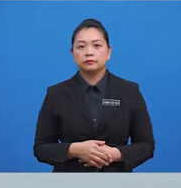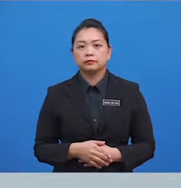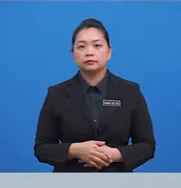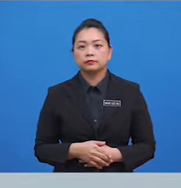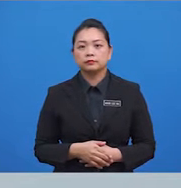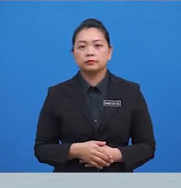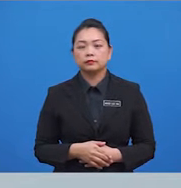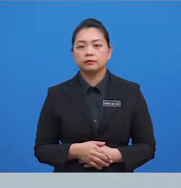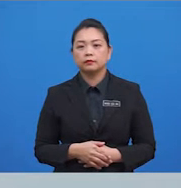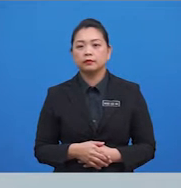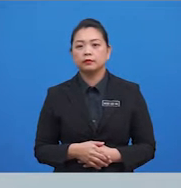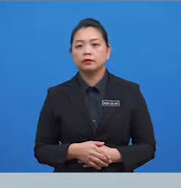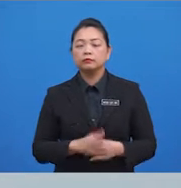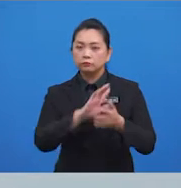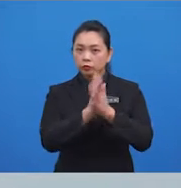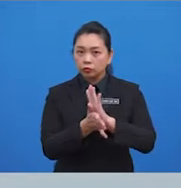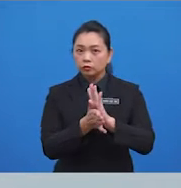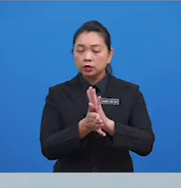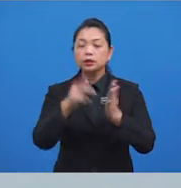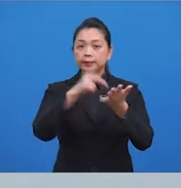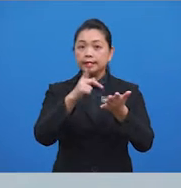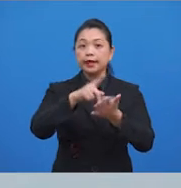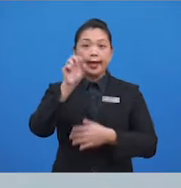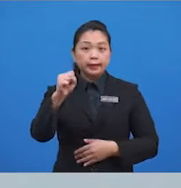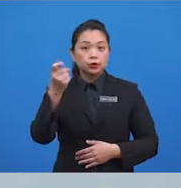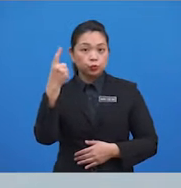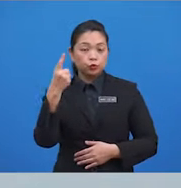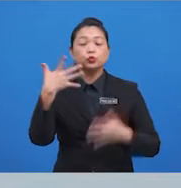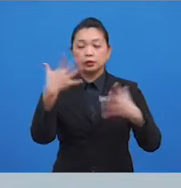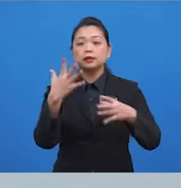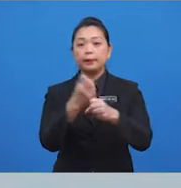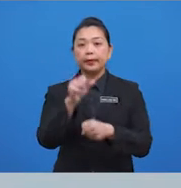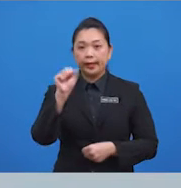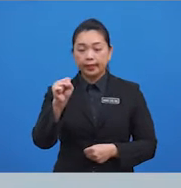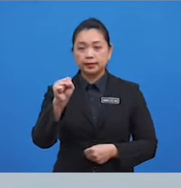100 sama dengan 10 cm.